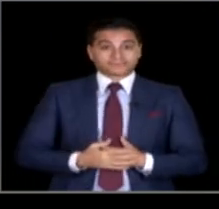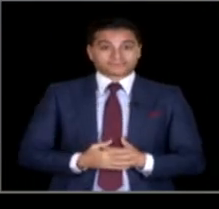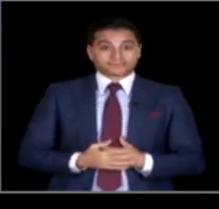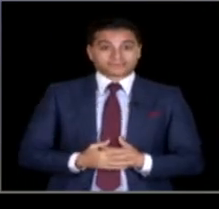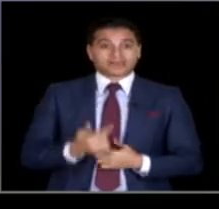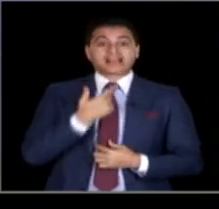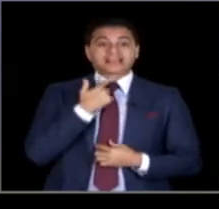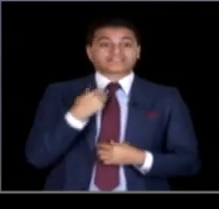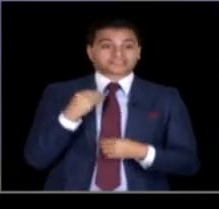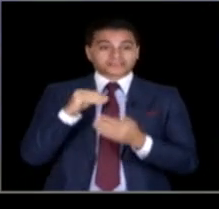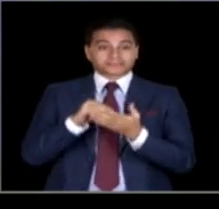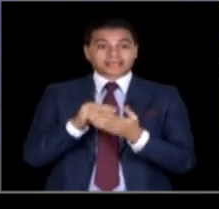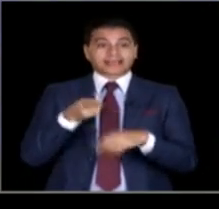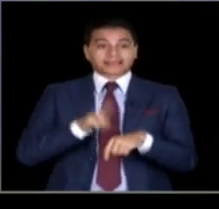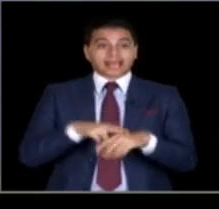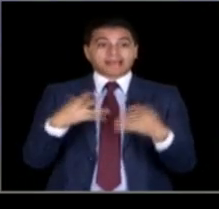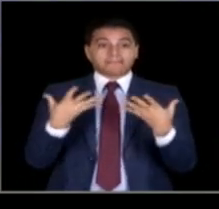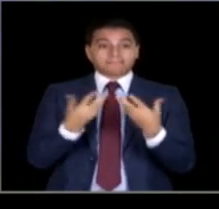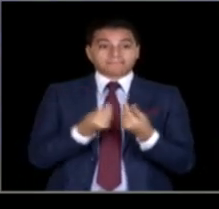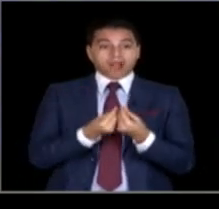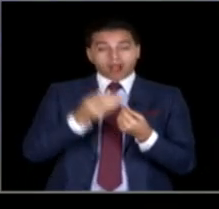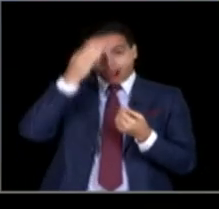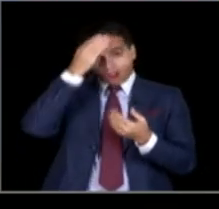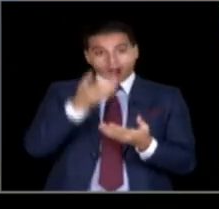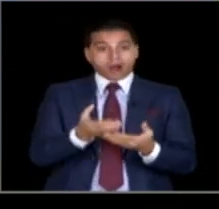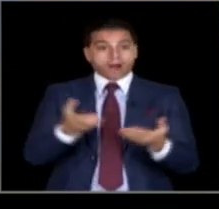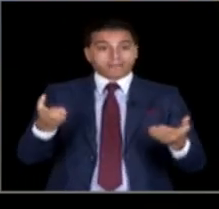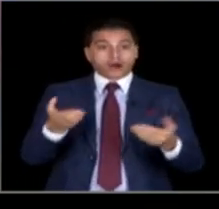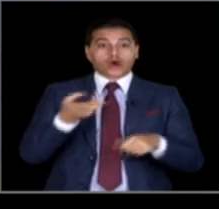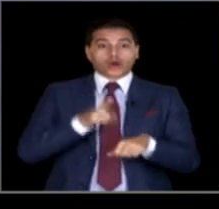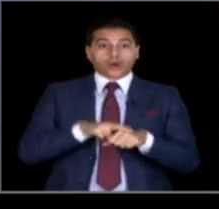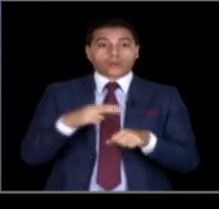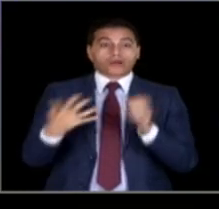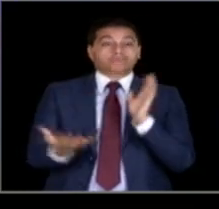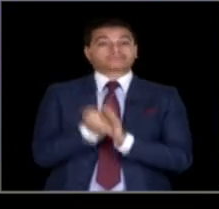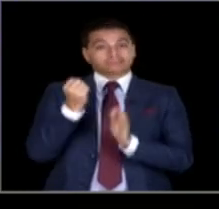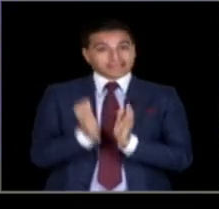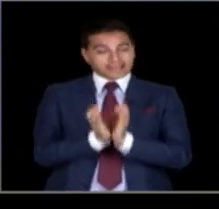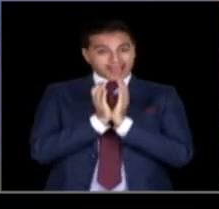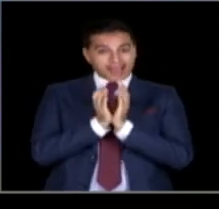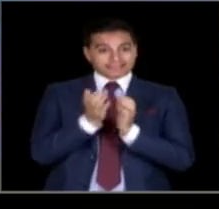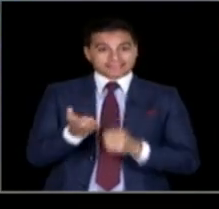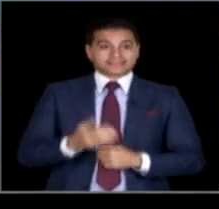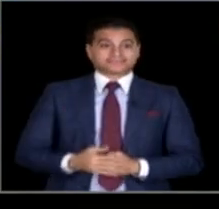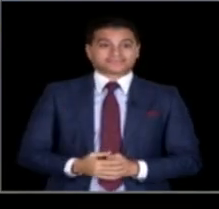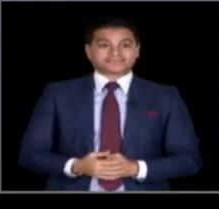نفسي اشترك بعباقرة واخد كاس.